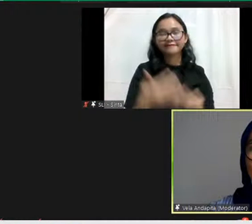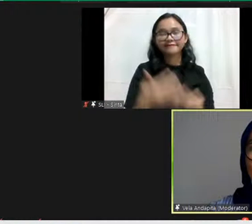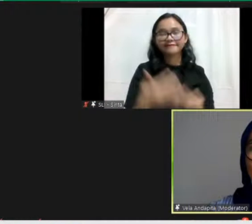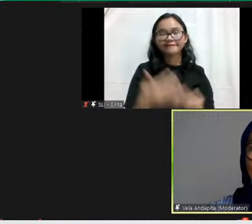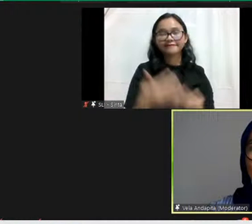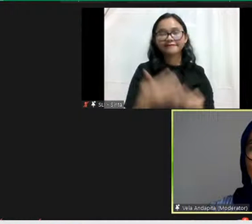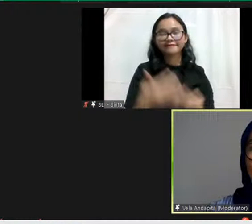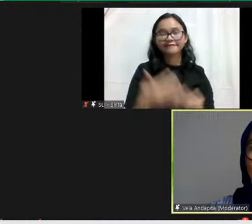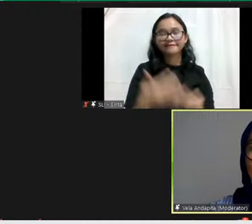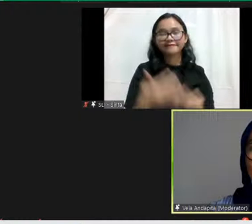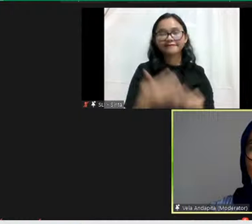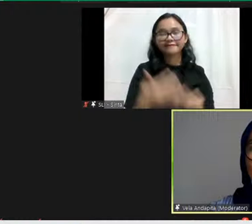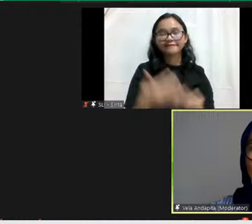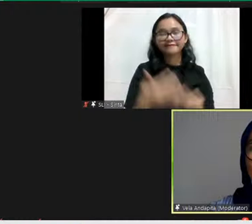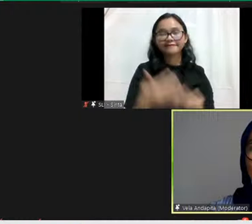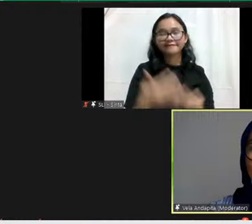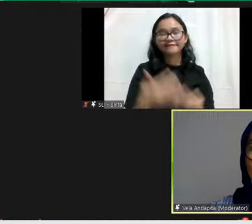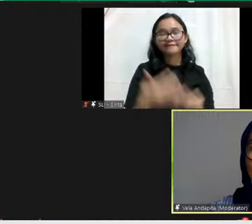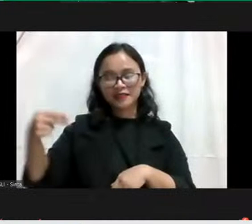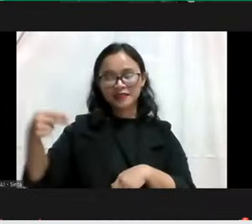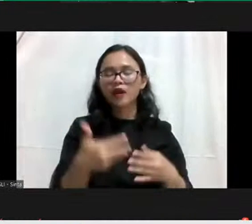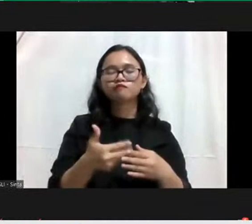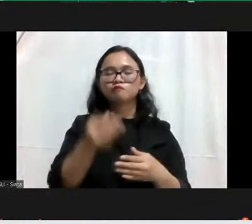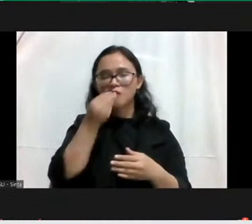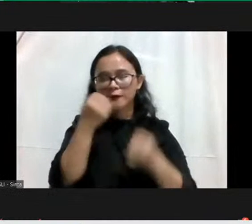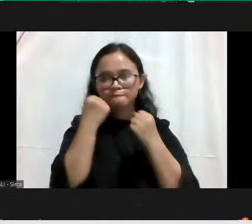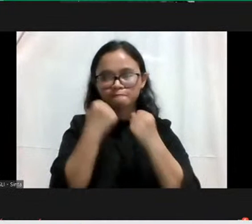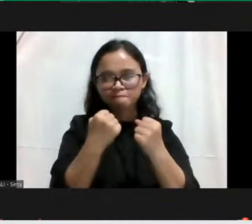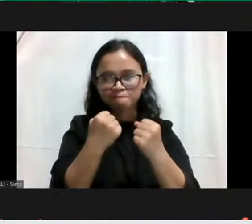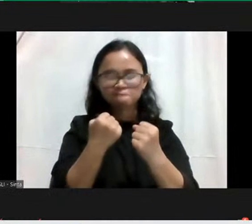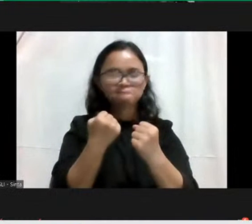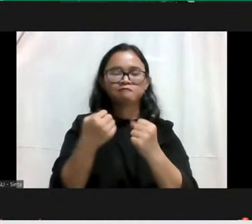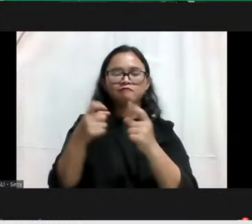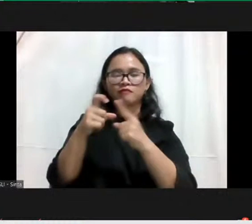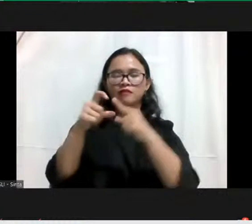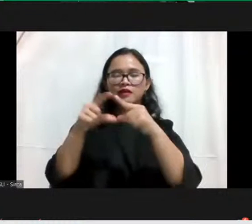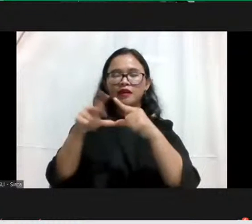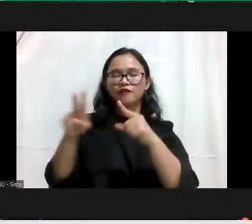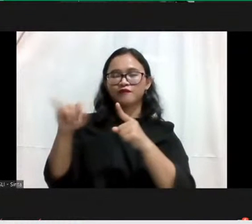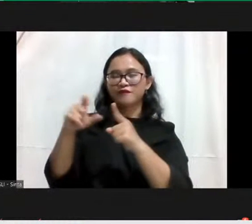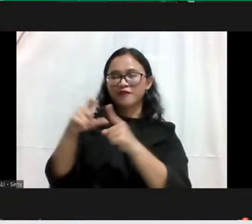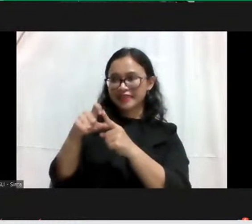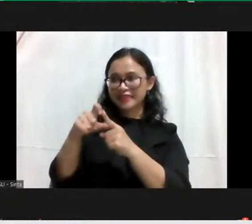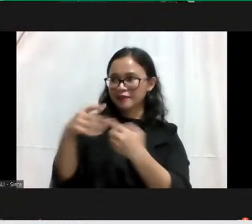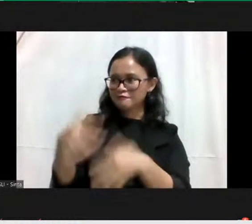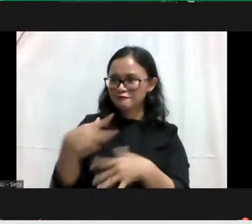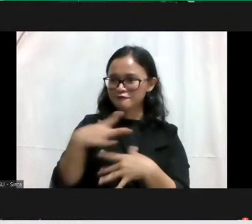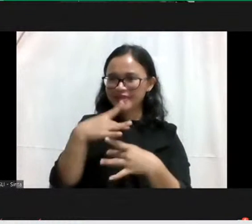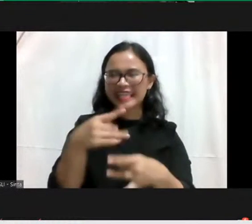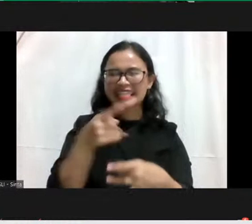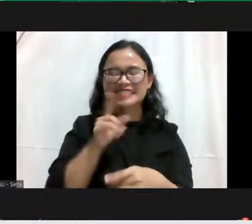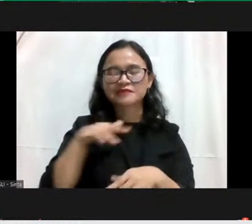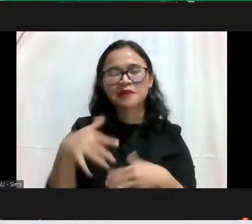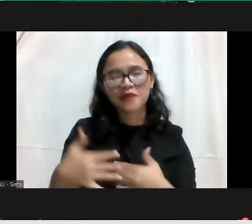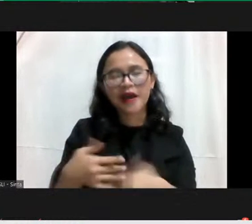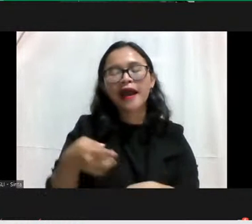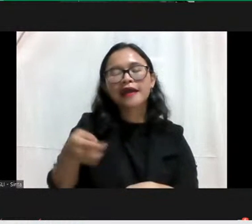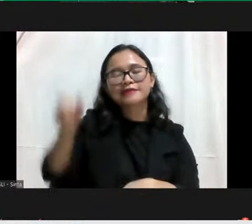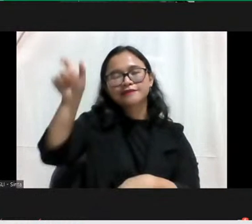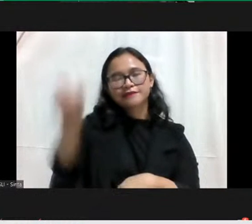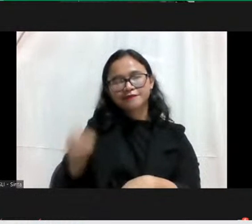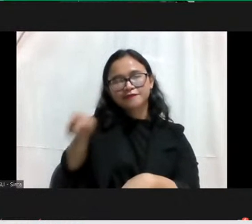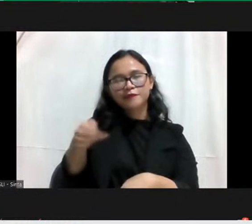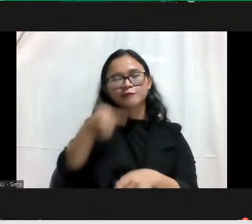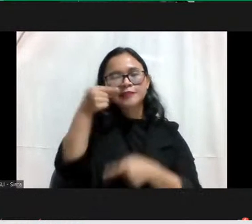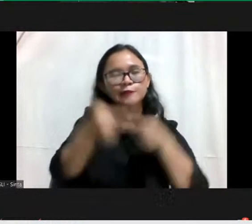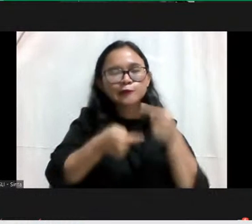rakyat untuk kedaulatan pangan Saya rasa sesi Bapak David ee akan sangat menarik kali ini karena salah satunya beliau akan membahas juga tentang